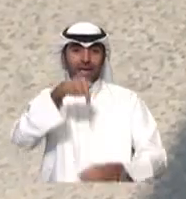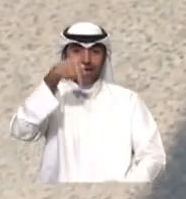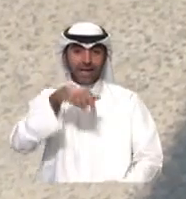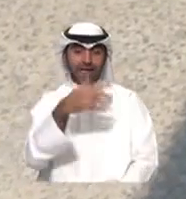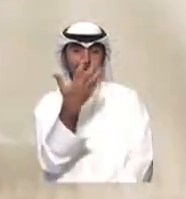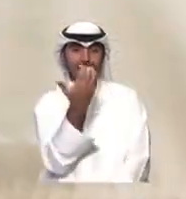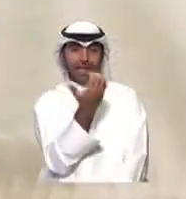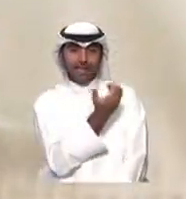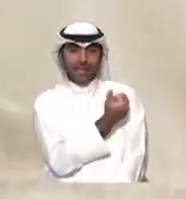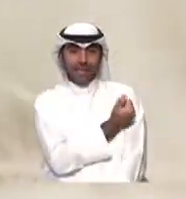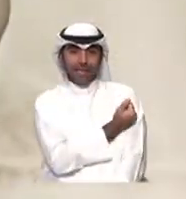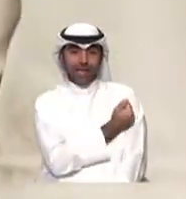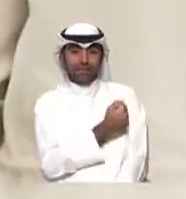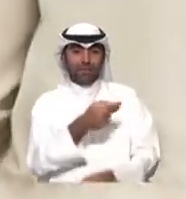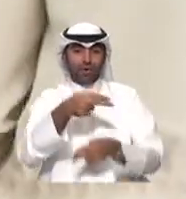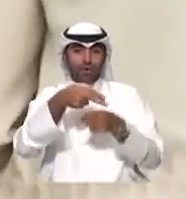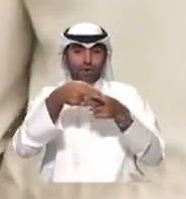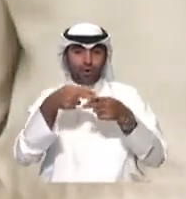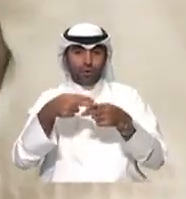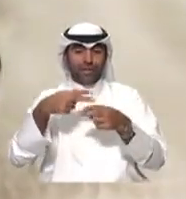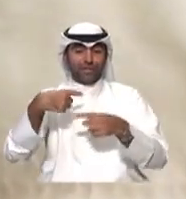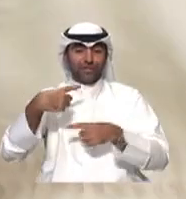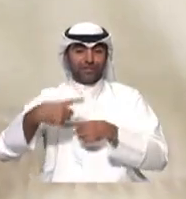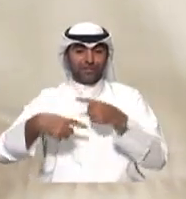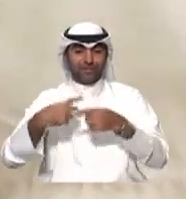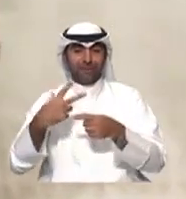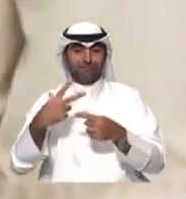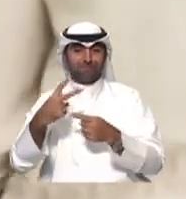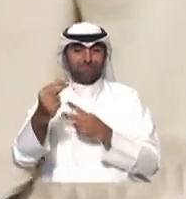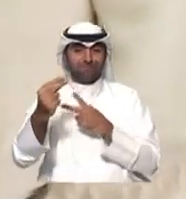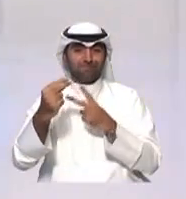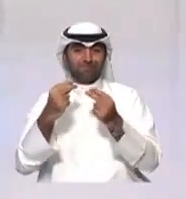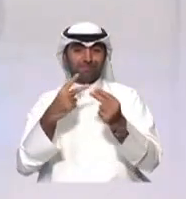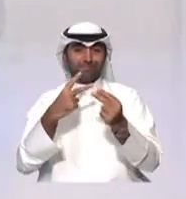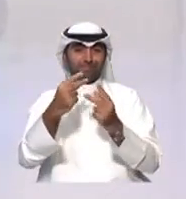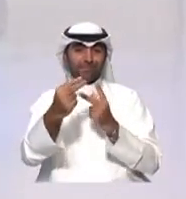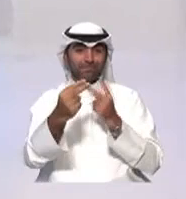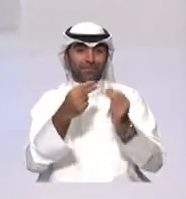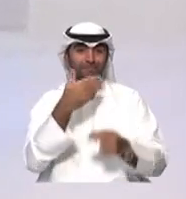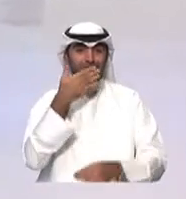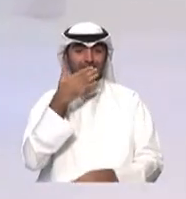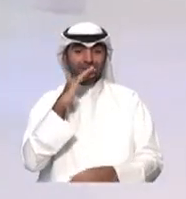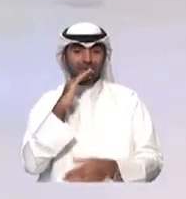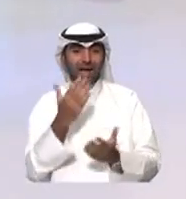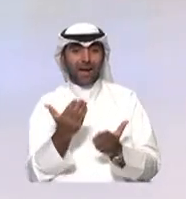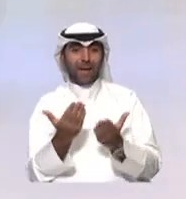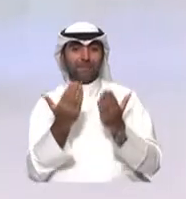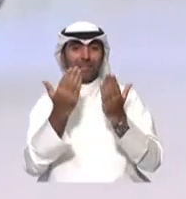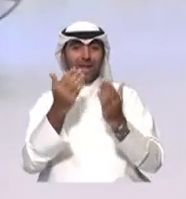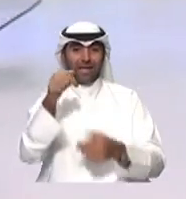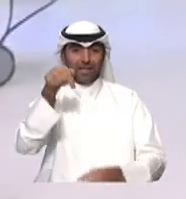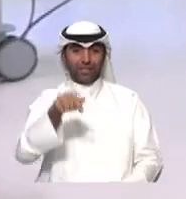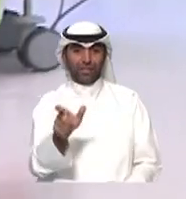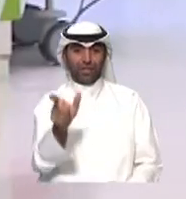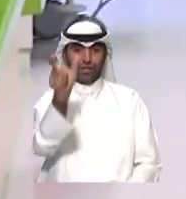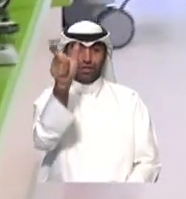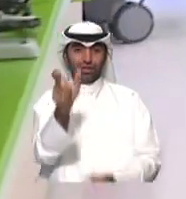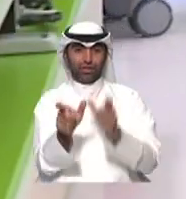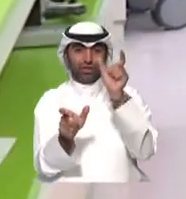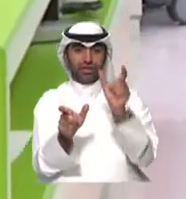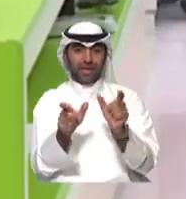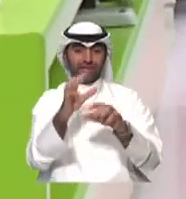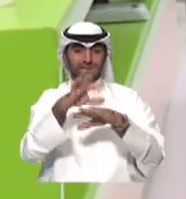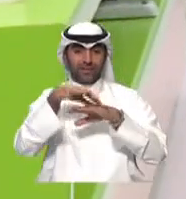أرض الواقع، انحسار الإصابات وانخفاض معدل الدخول إلى المستشفيات، وأزدل الستار عن العديد من الأجنحة